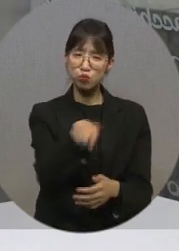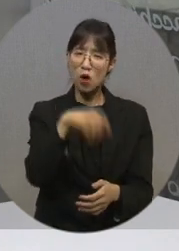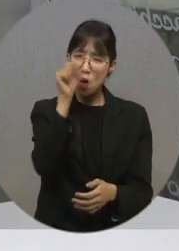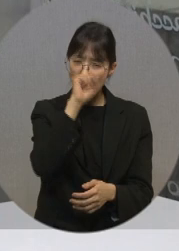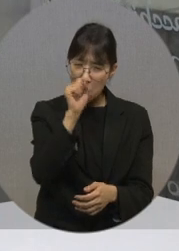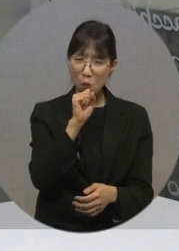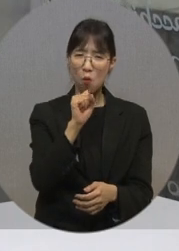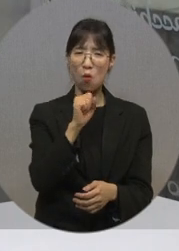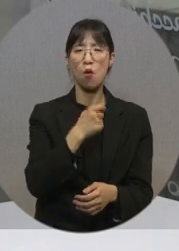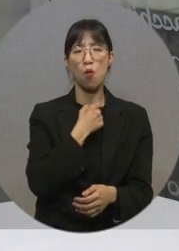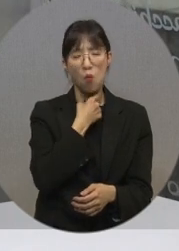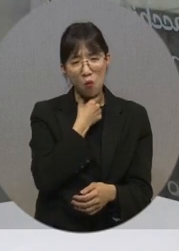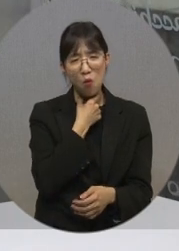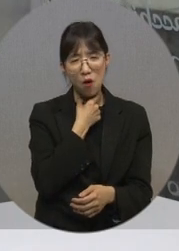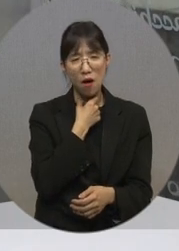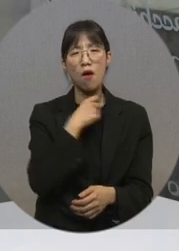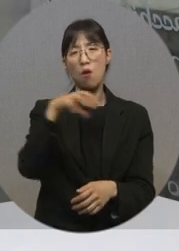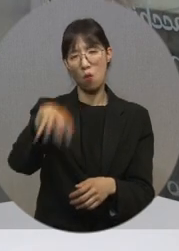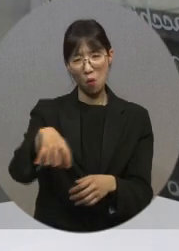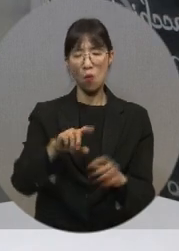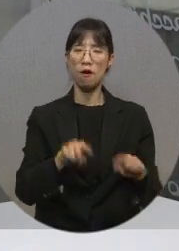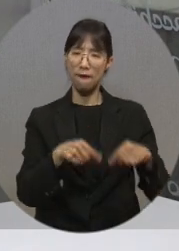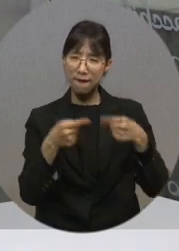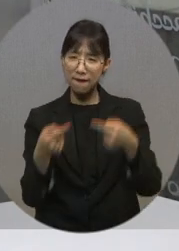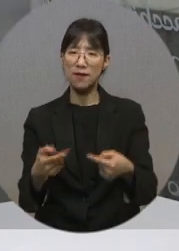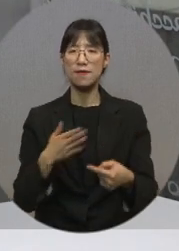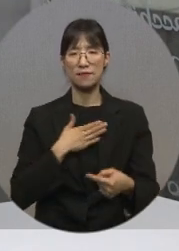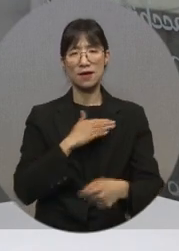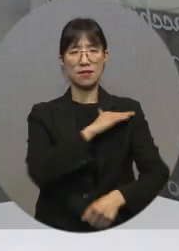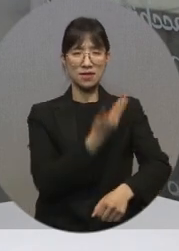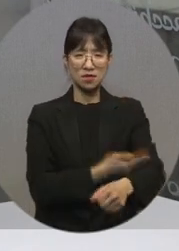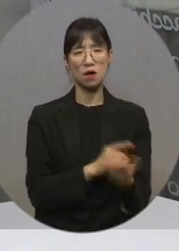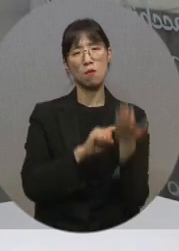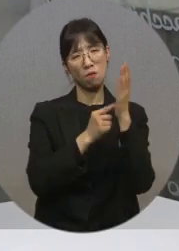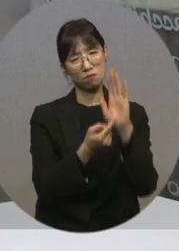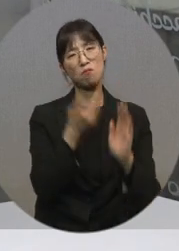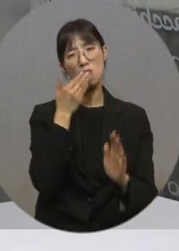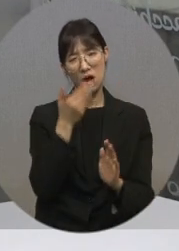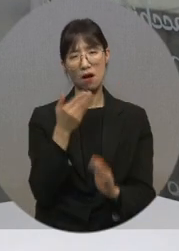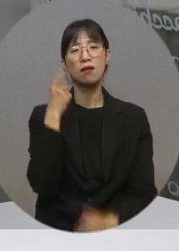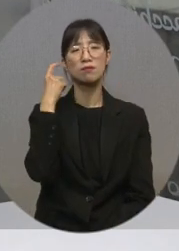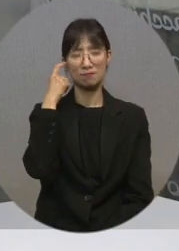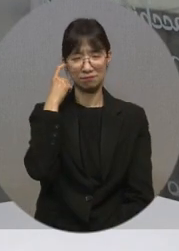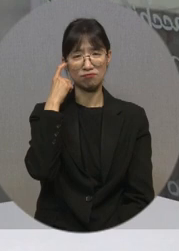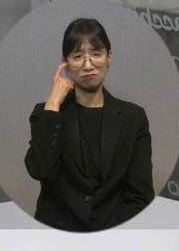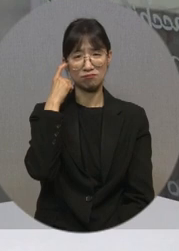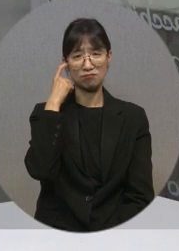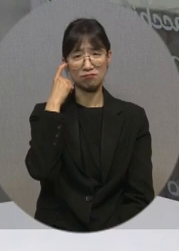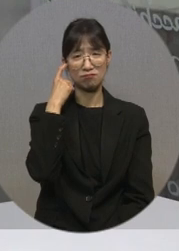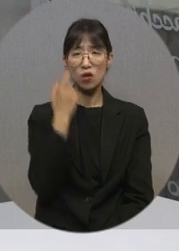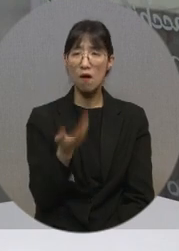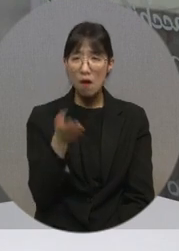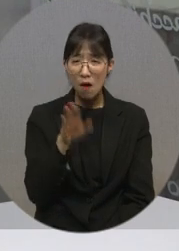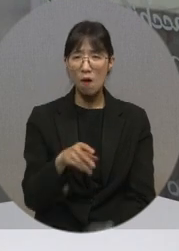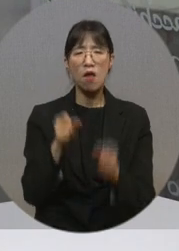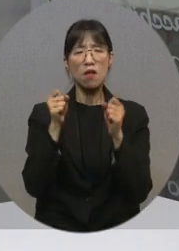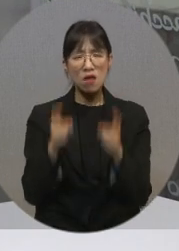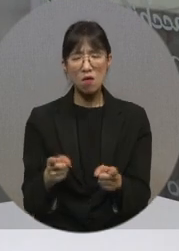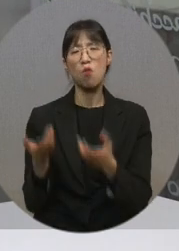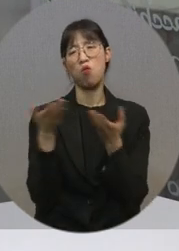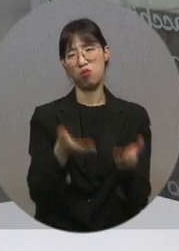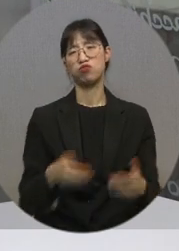좋아하고 원할 수 있는 곳으로 들어가서 자신의 능력을 발휘할 수 있다고 생각을 하는데요. 그러려면 그럴